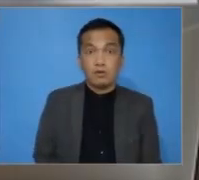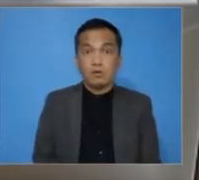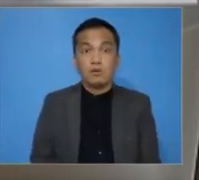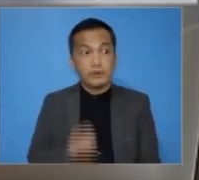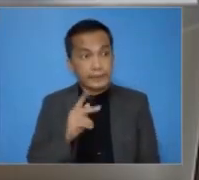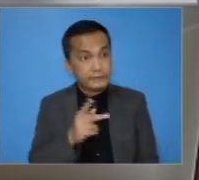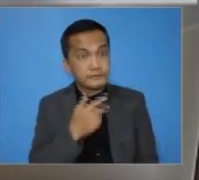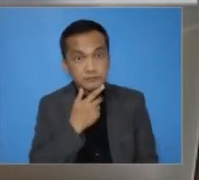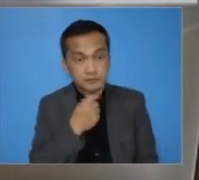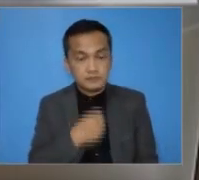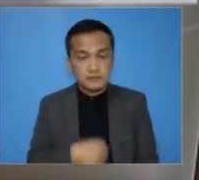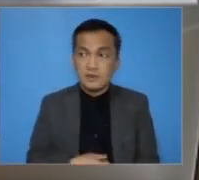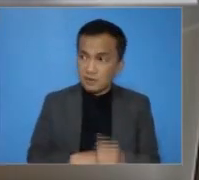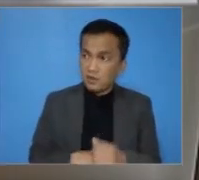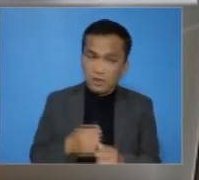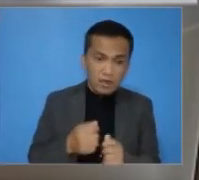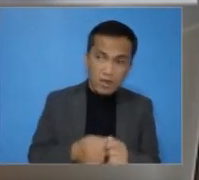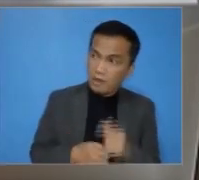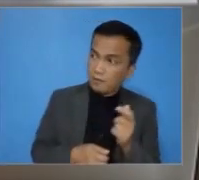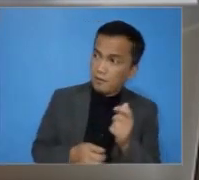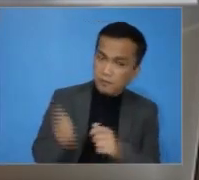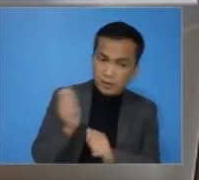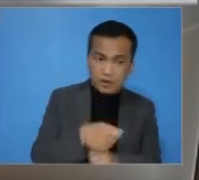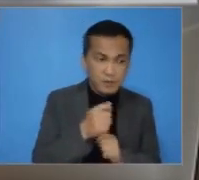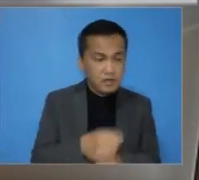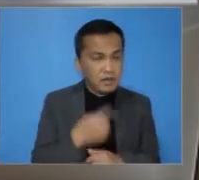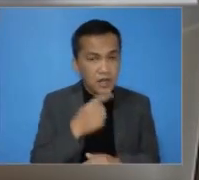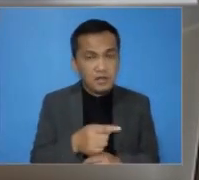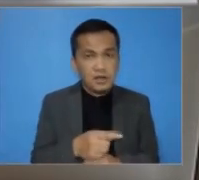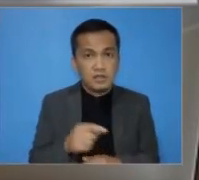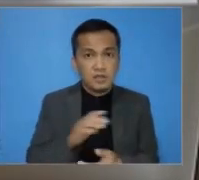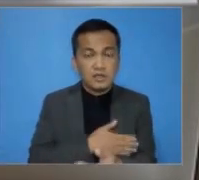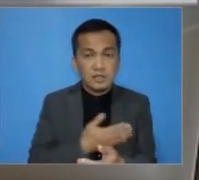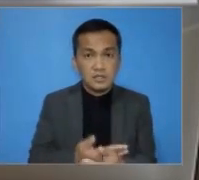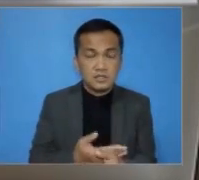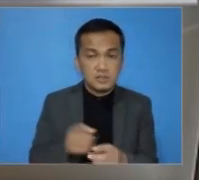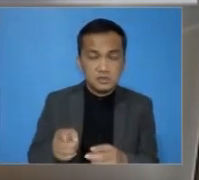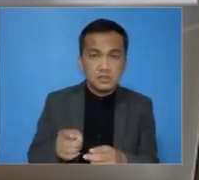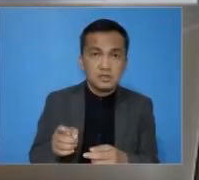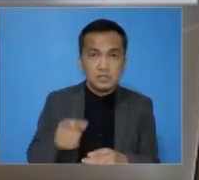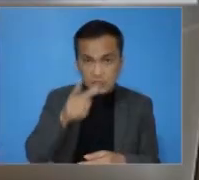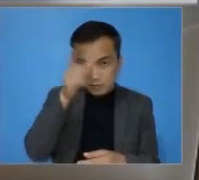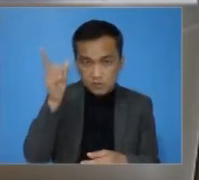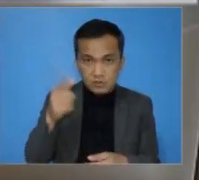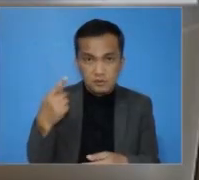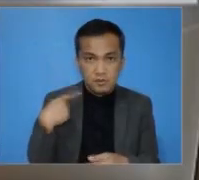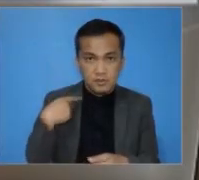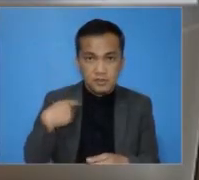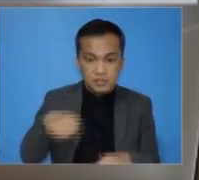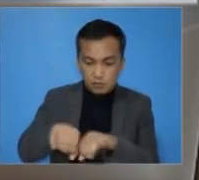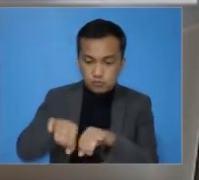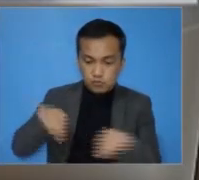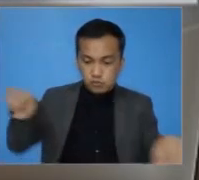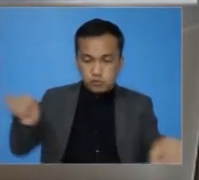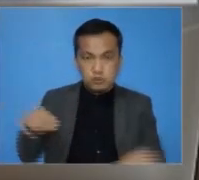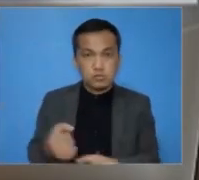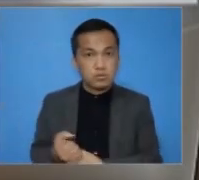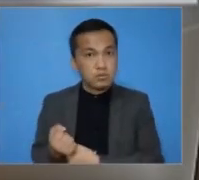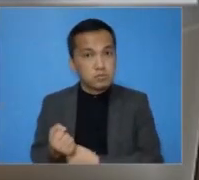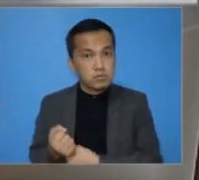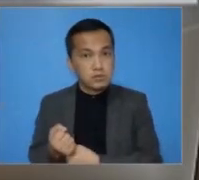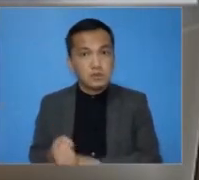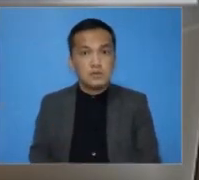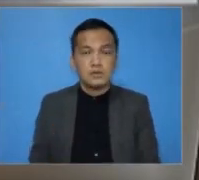yung pinampalo-palo sa amin. Kahit itong si Kijan, yung anak niya na nakablock, may dala pong tubo na malaki, mahaba. Teka muna,